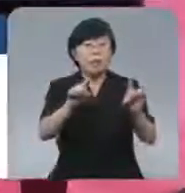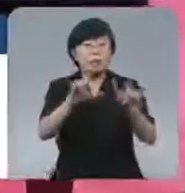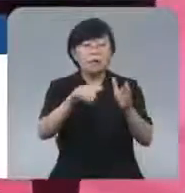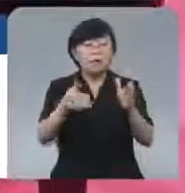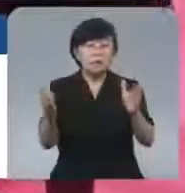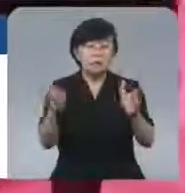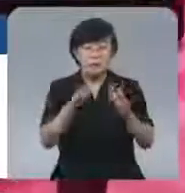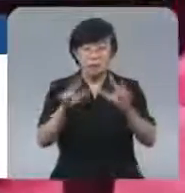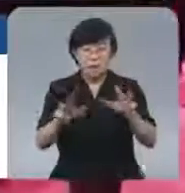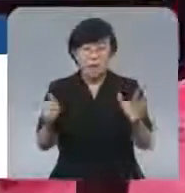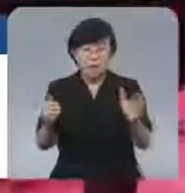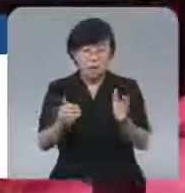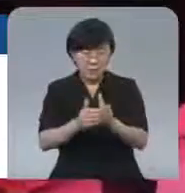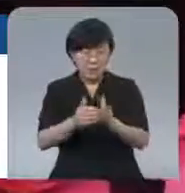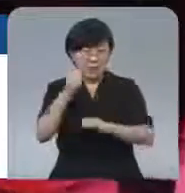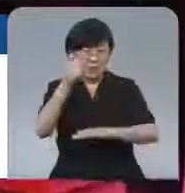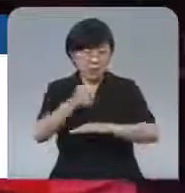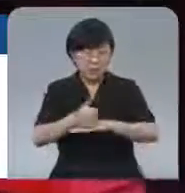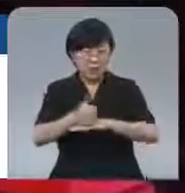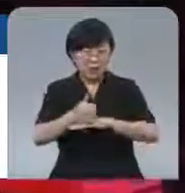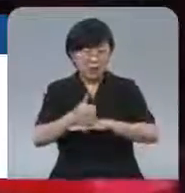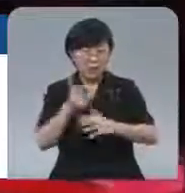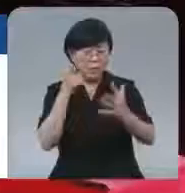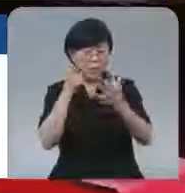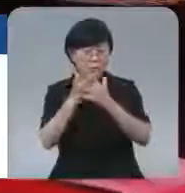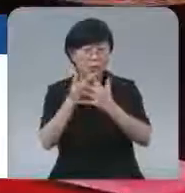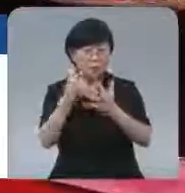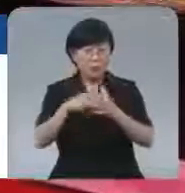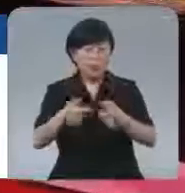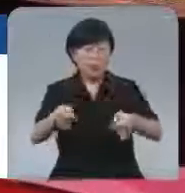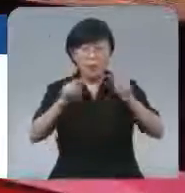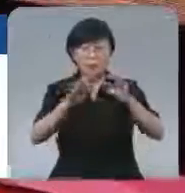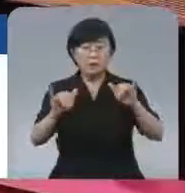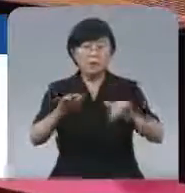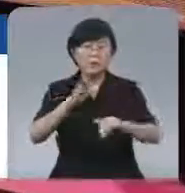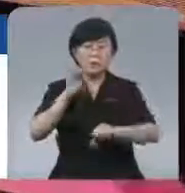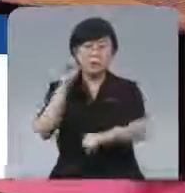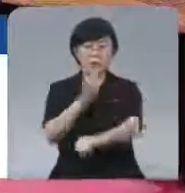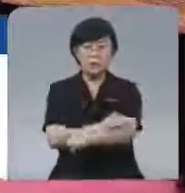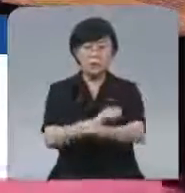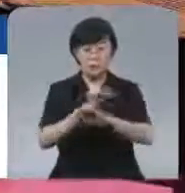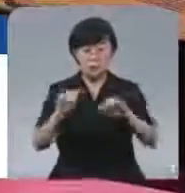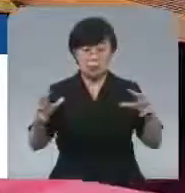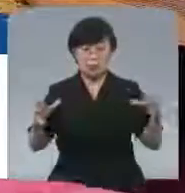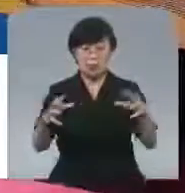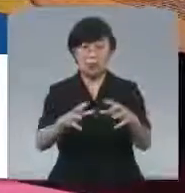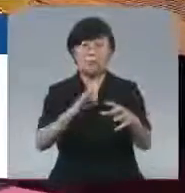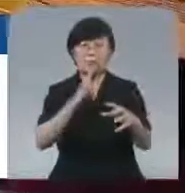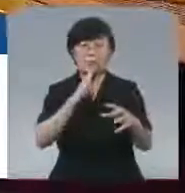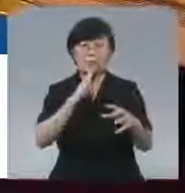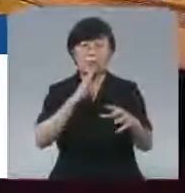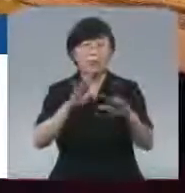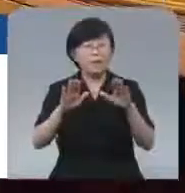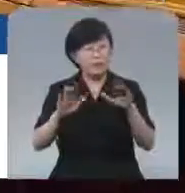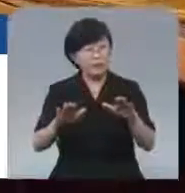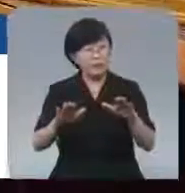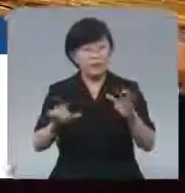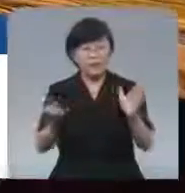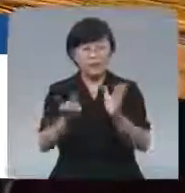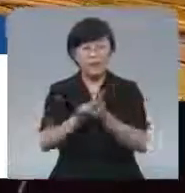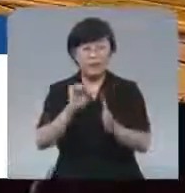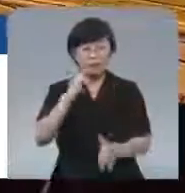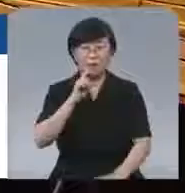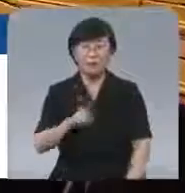стер над из австрии в телефонном интервью агентству on hop обладатель высшей награды сказал что не